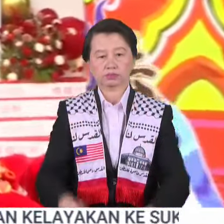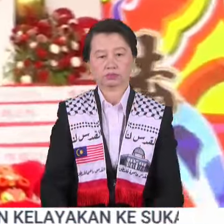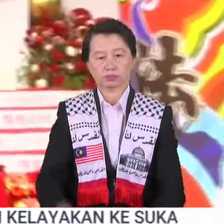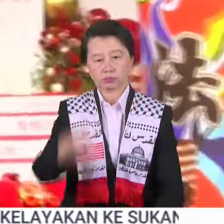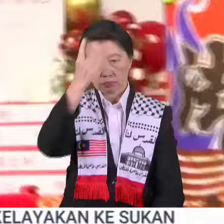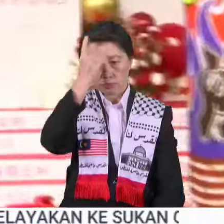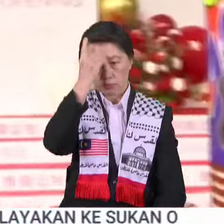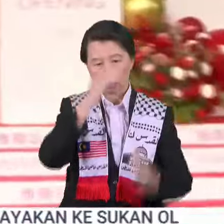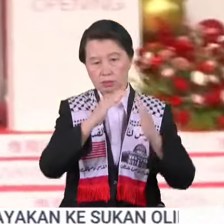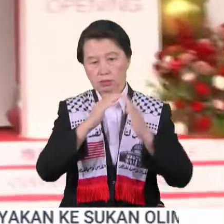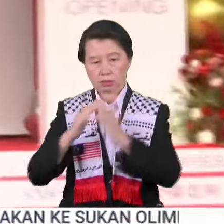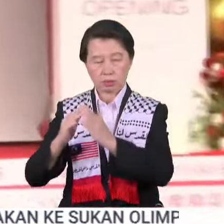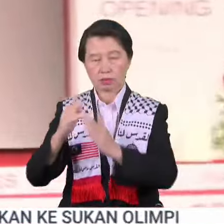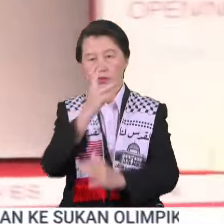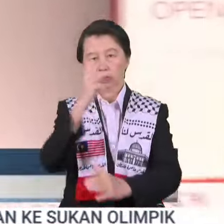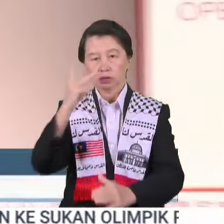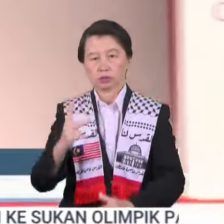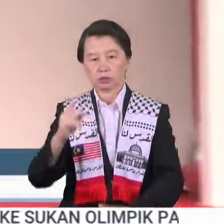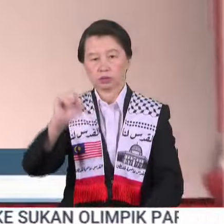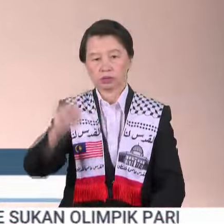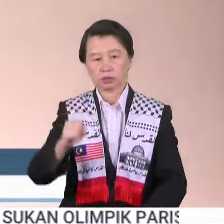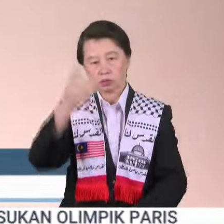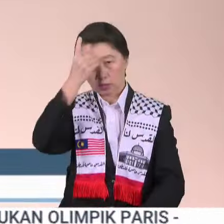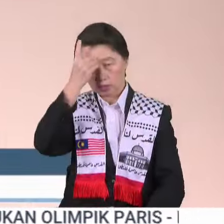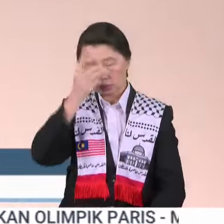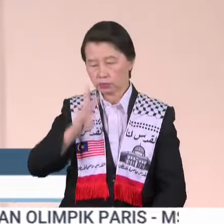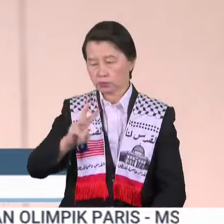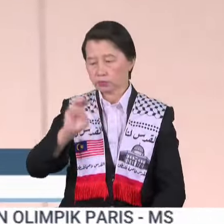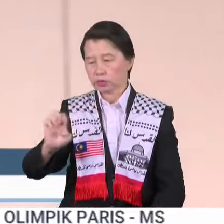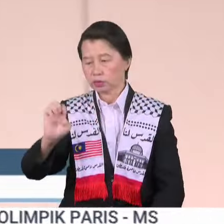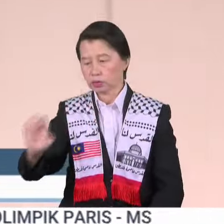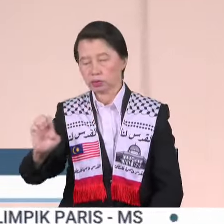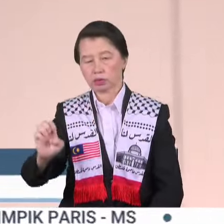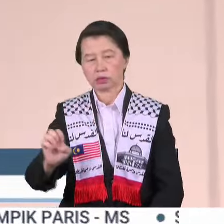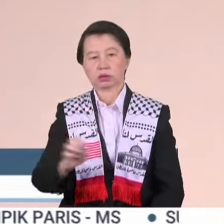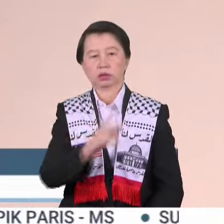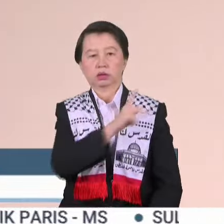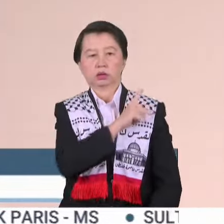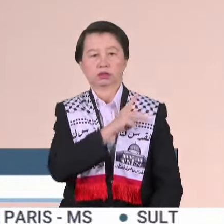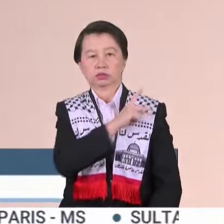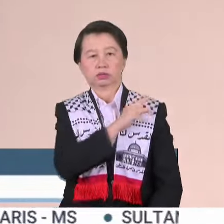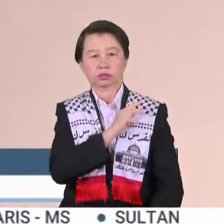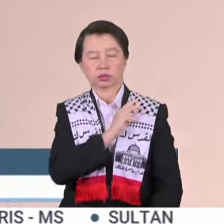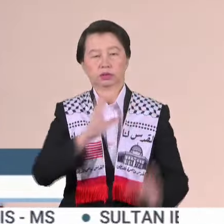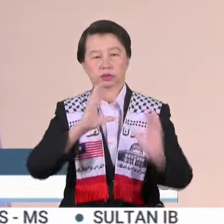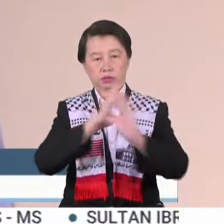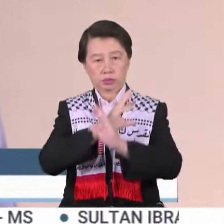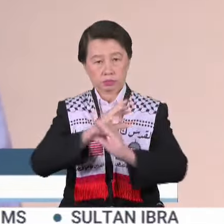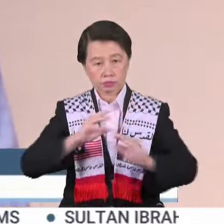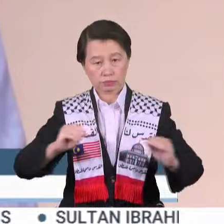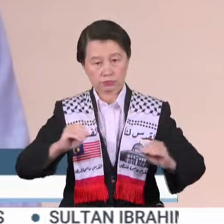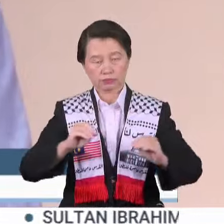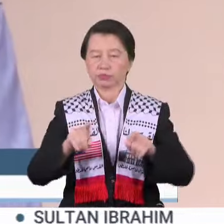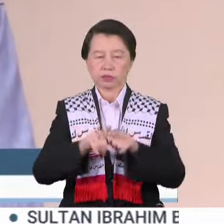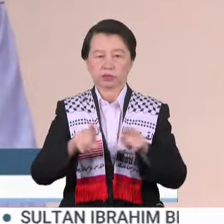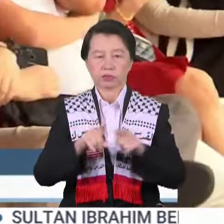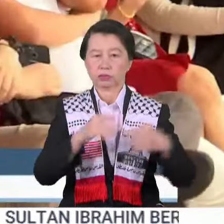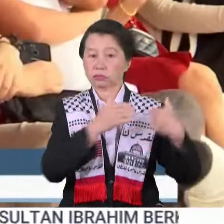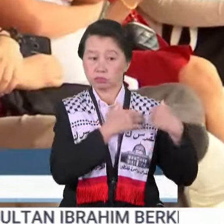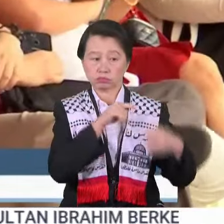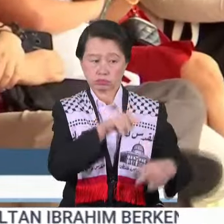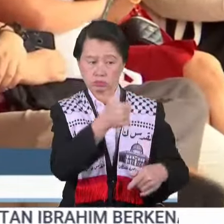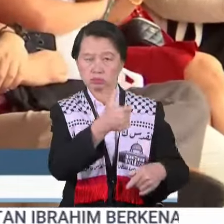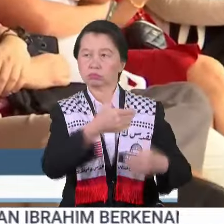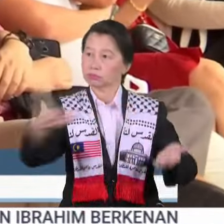melab Kuching Selatan dat we hongeng berkata Premier Datuk petinggi Tan Sri Abang Johari tuneng turut memainkan